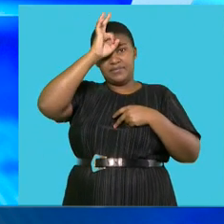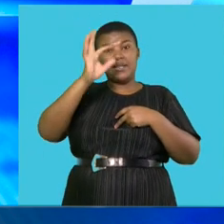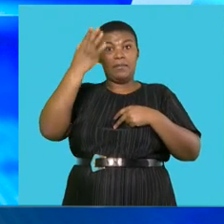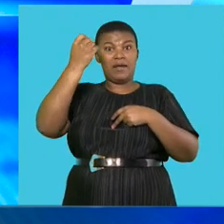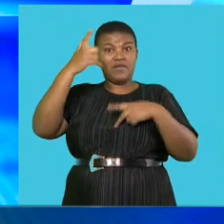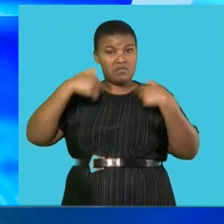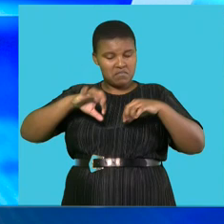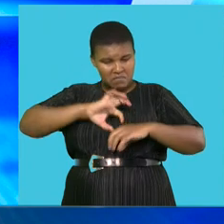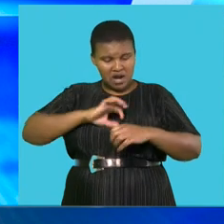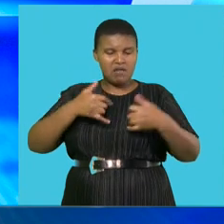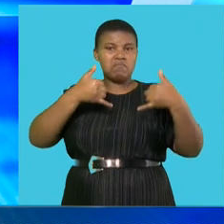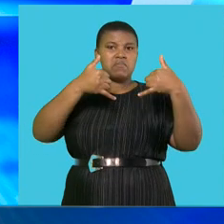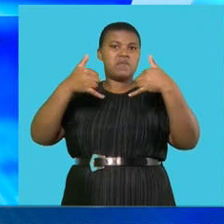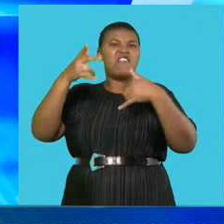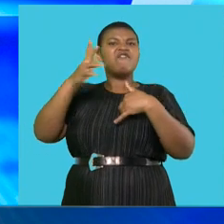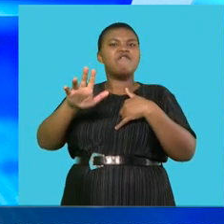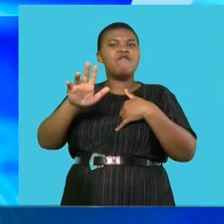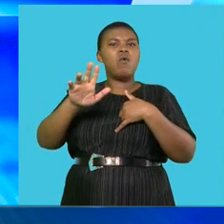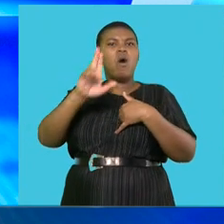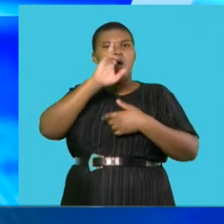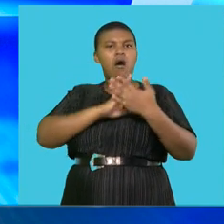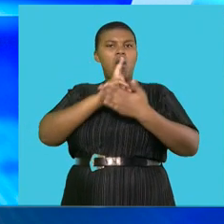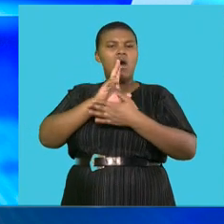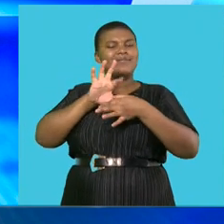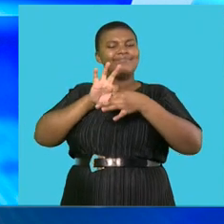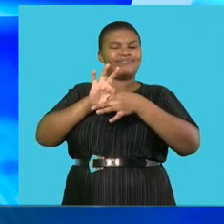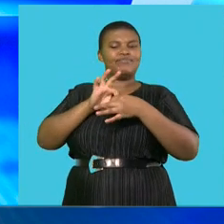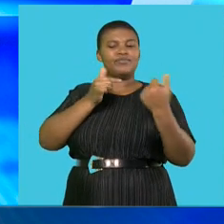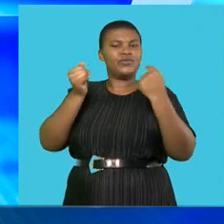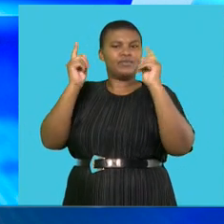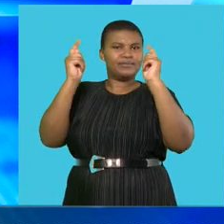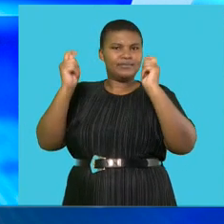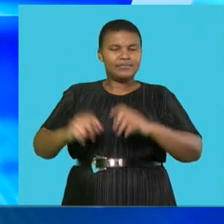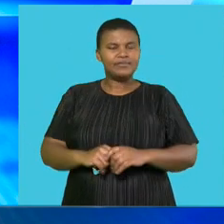desmentlela eza zewa ngama loyal service metals nge kateke kubega umtrimbi